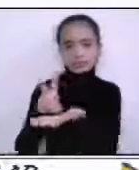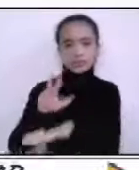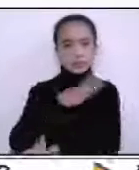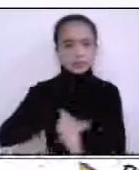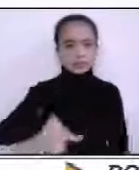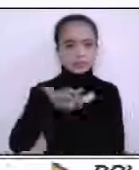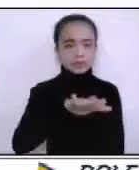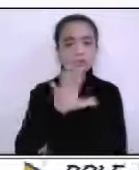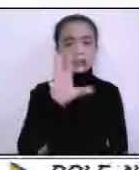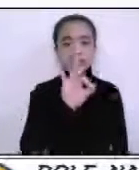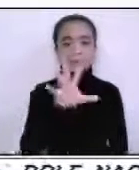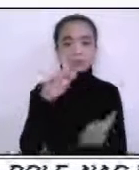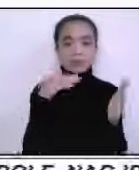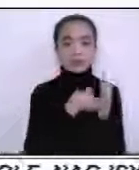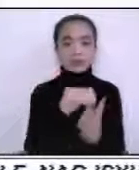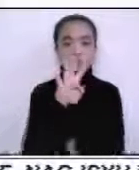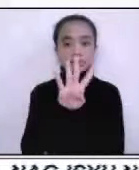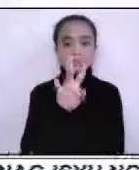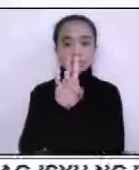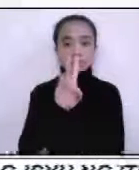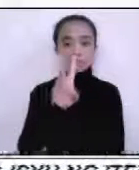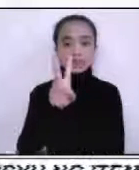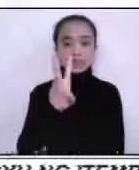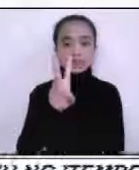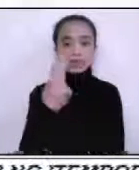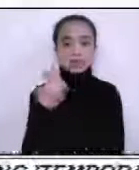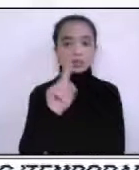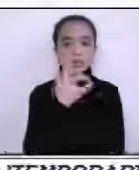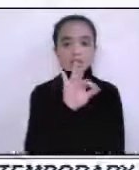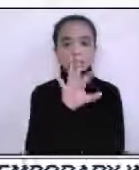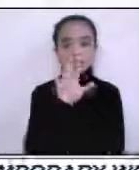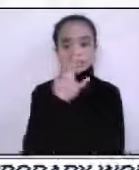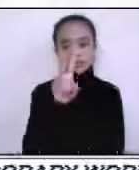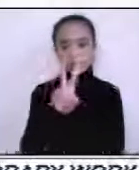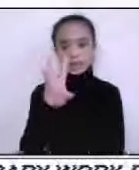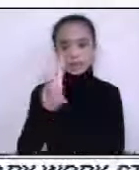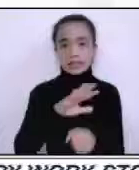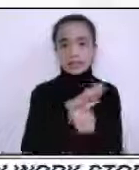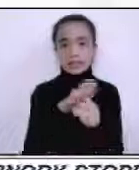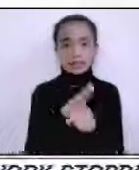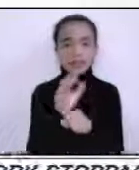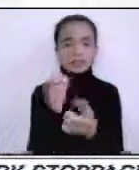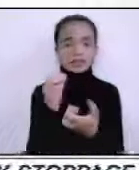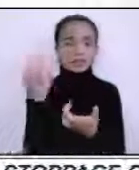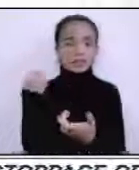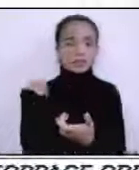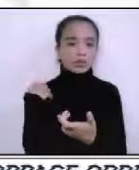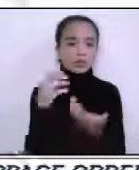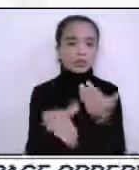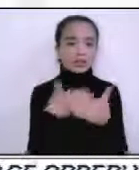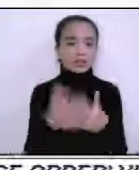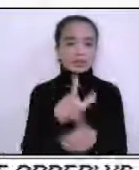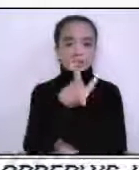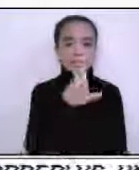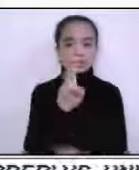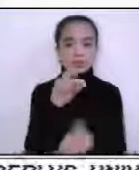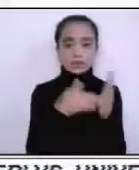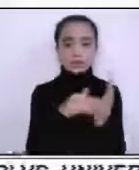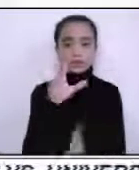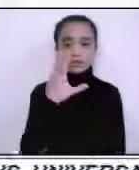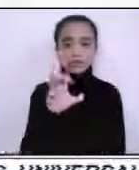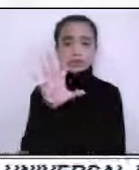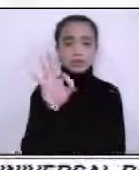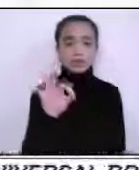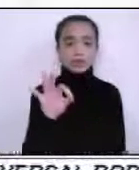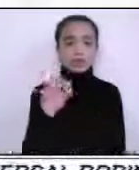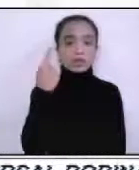95,476 sa mga ito ay alok ng 926 local employers at ang natitirang 27,509 naman ay